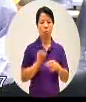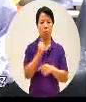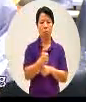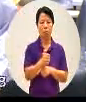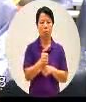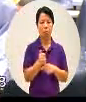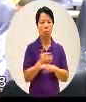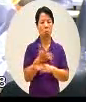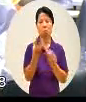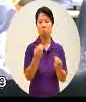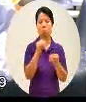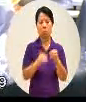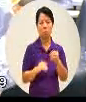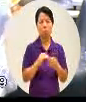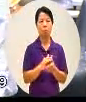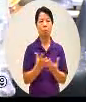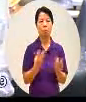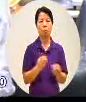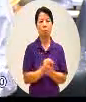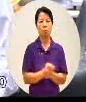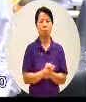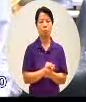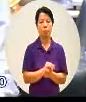哀啊！哎，